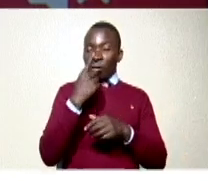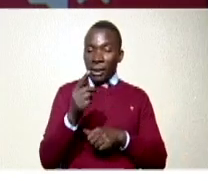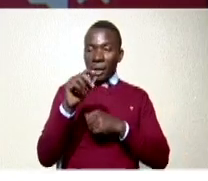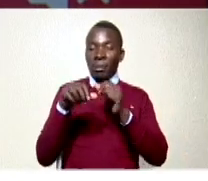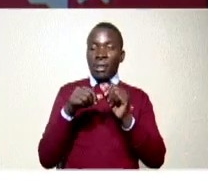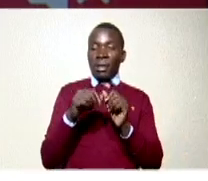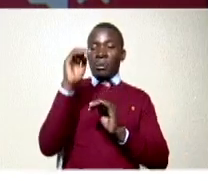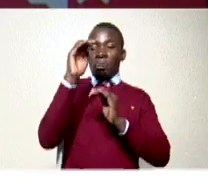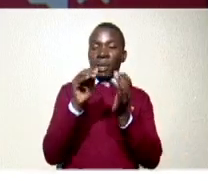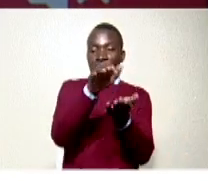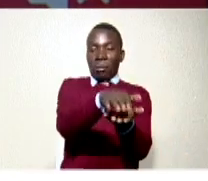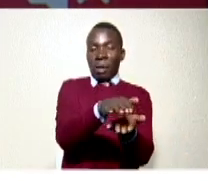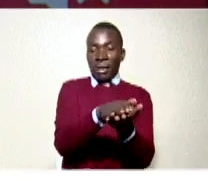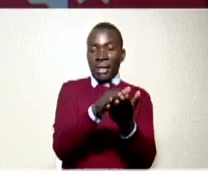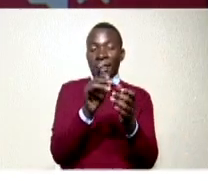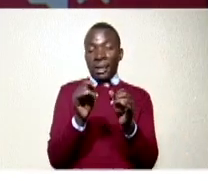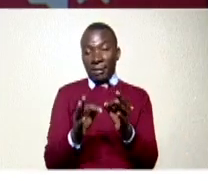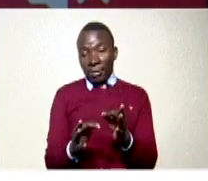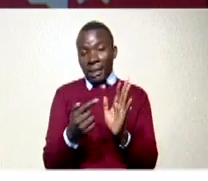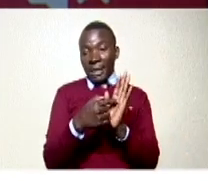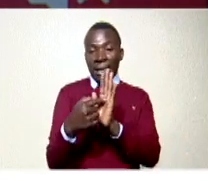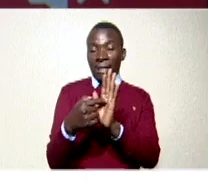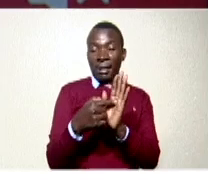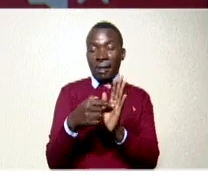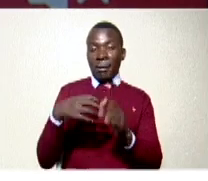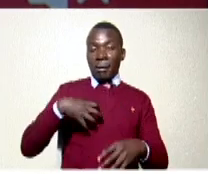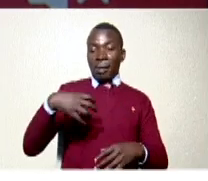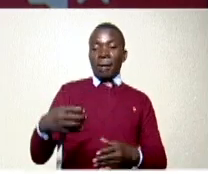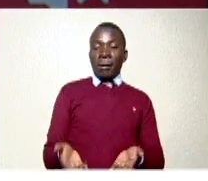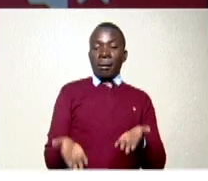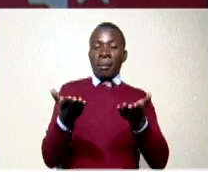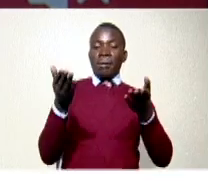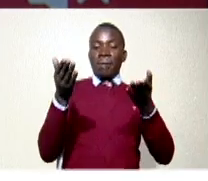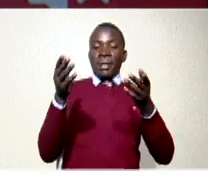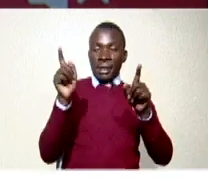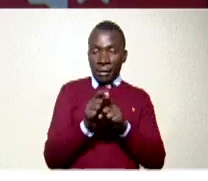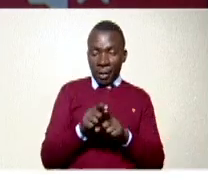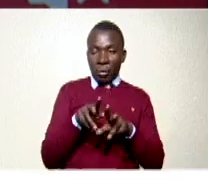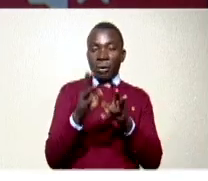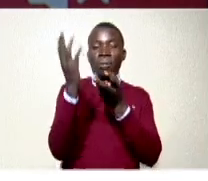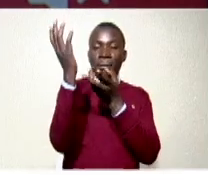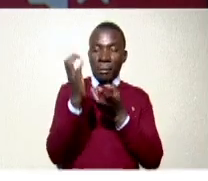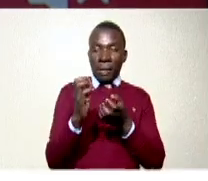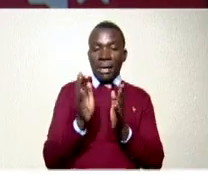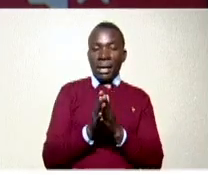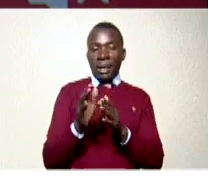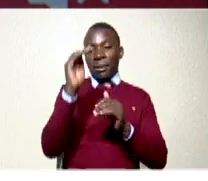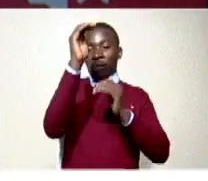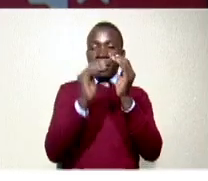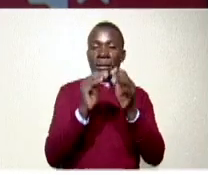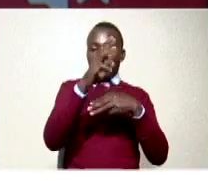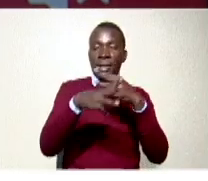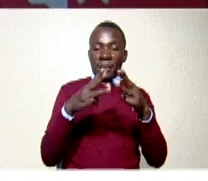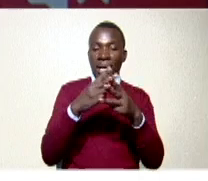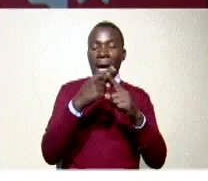n'urwego rw'amabanki, nubwo bigaragara ko ubukungu butazazamuka nk'uko byari byitezwe ndetse no ku rwego rw'isi,